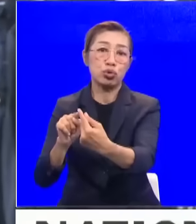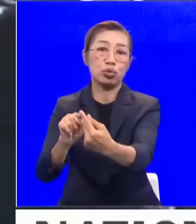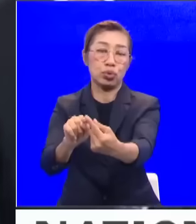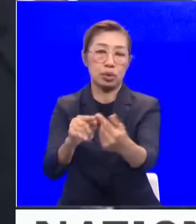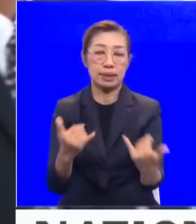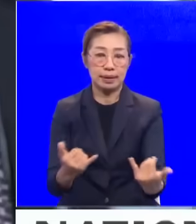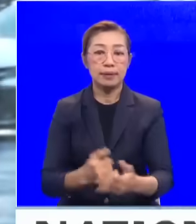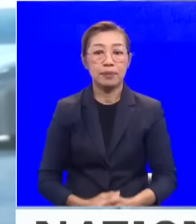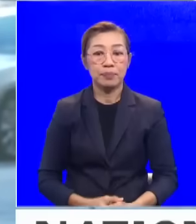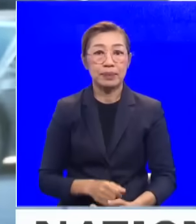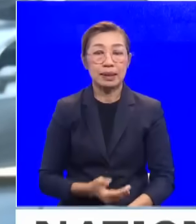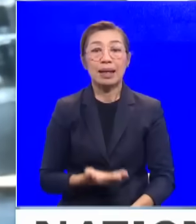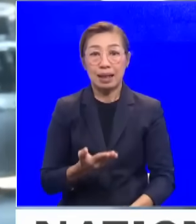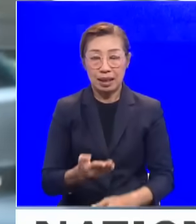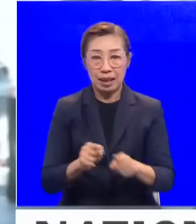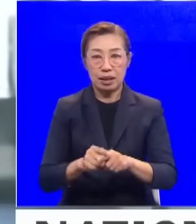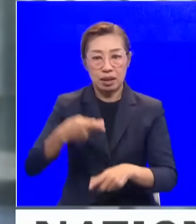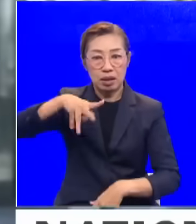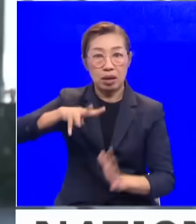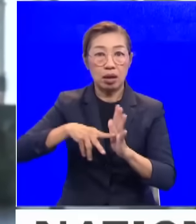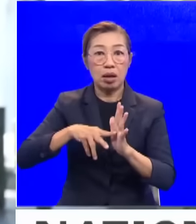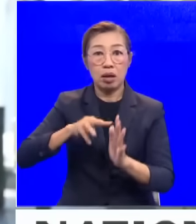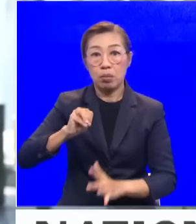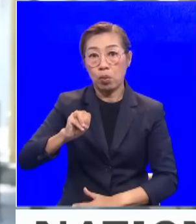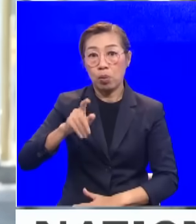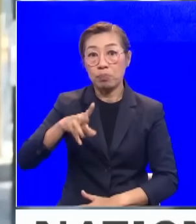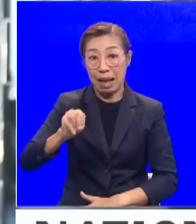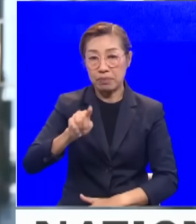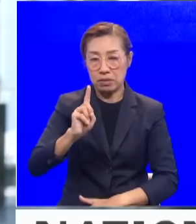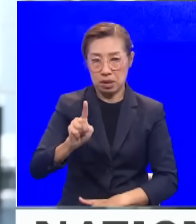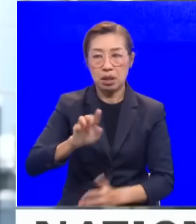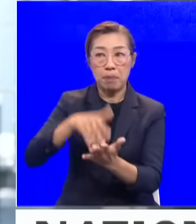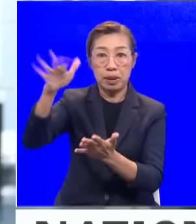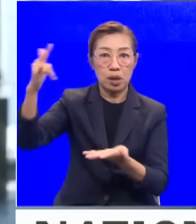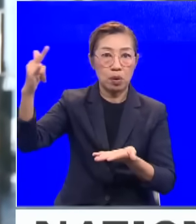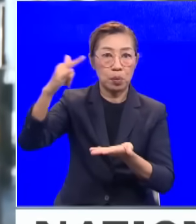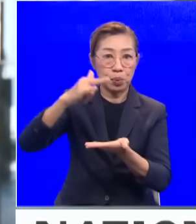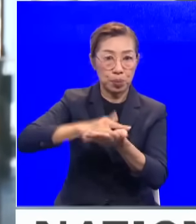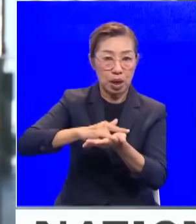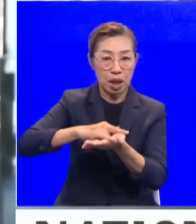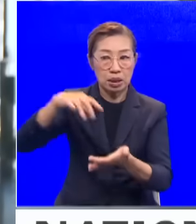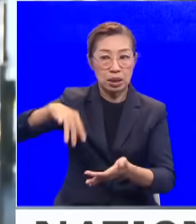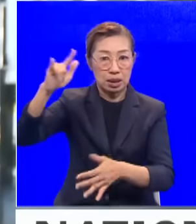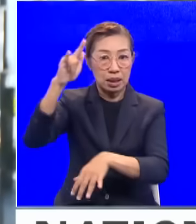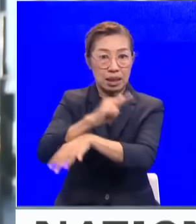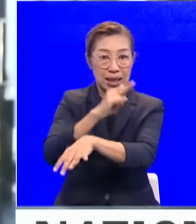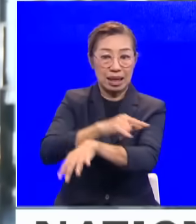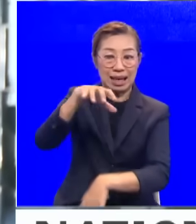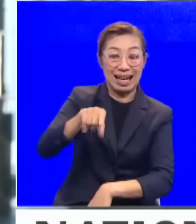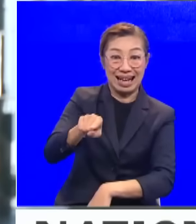ณภูมิธรรมเองนะคะก็ให้สัมภาษณ์ที่สนามบินสุวรรณภูมิหลังจากเดินทางกลับมาถึงประเทศไทยตอนนี้ตำแหน่งคุณภูมิธรรม